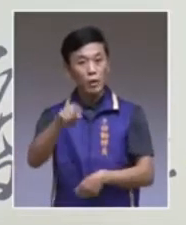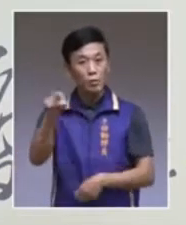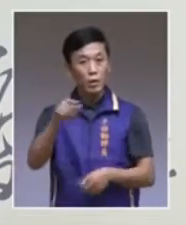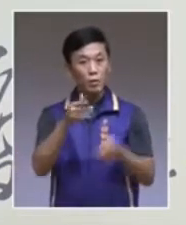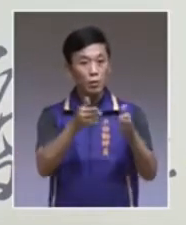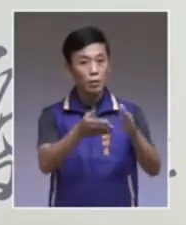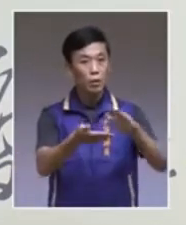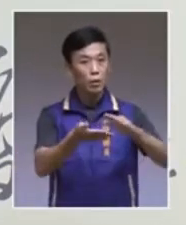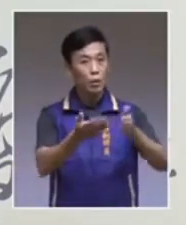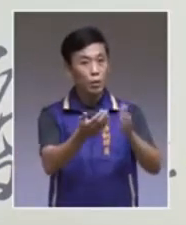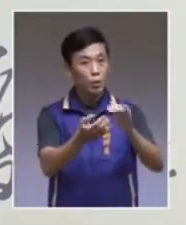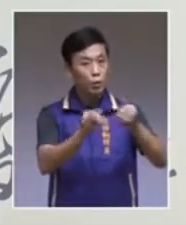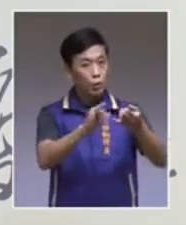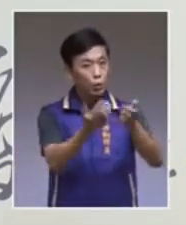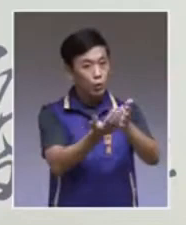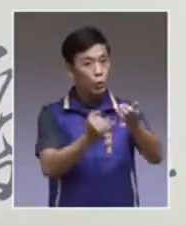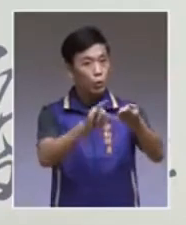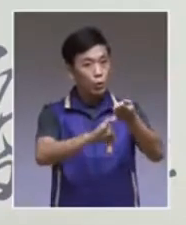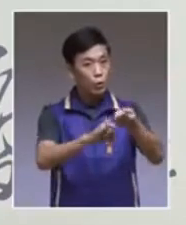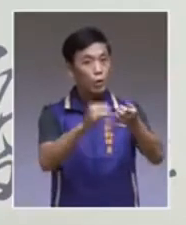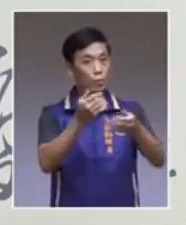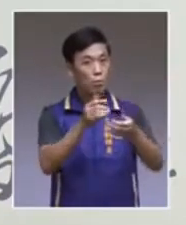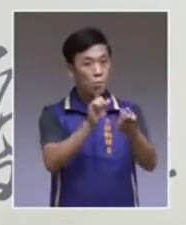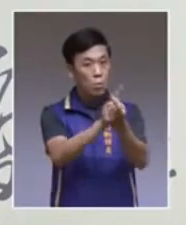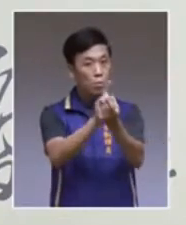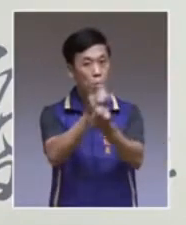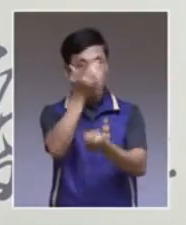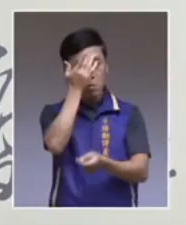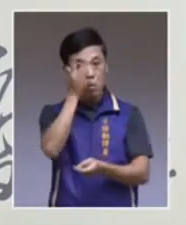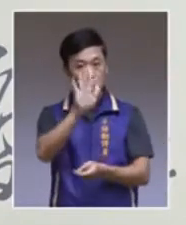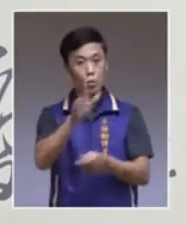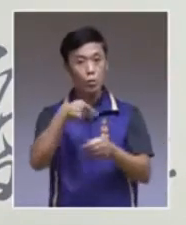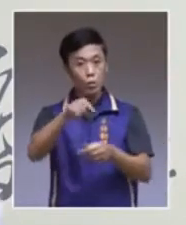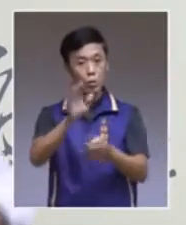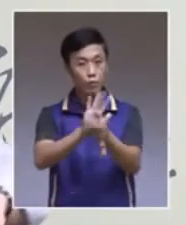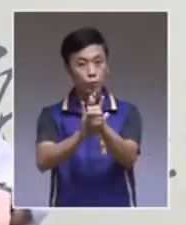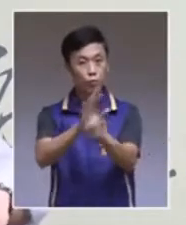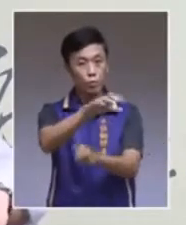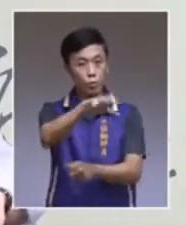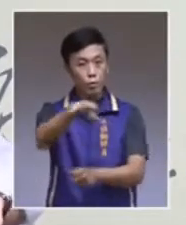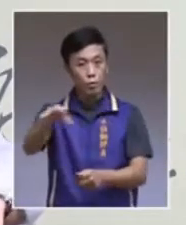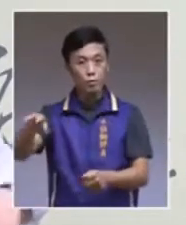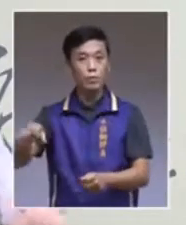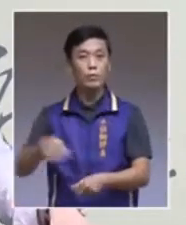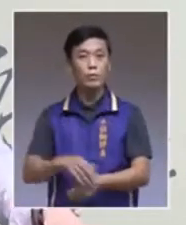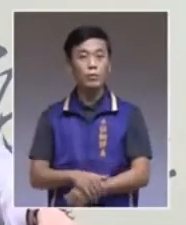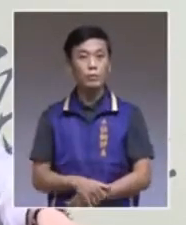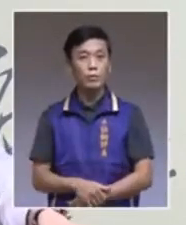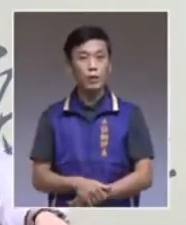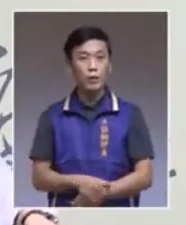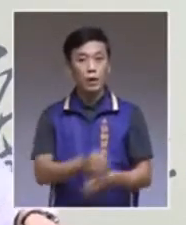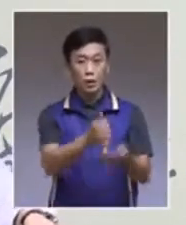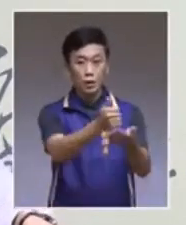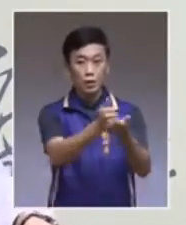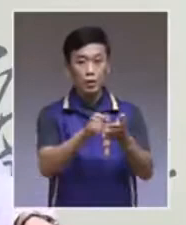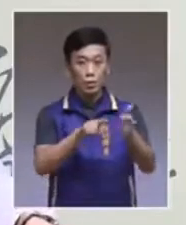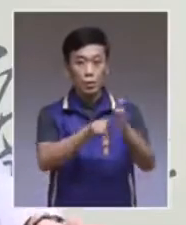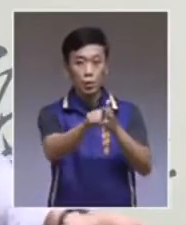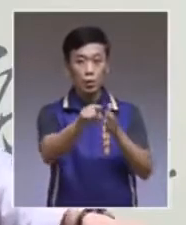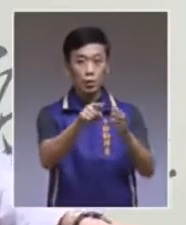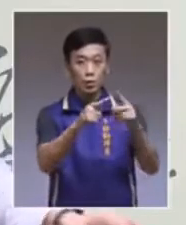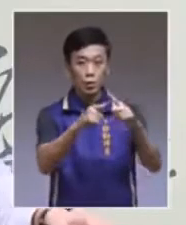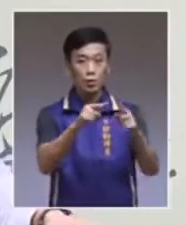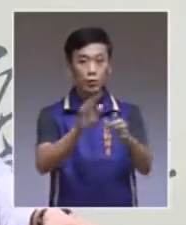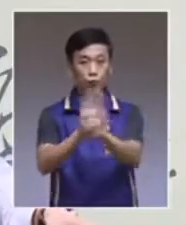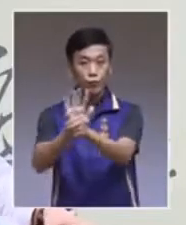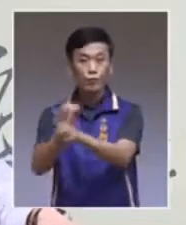困难，你就可以直接到我们的相关的这几个服务单位来这个请我们专人来提供服